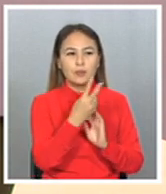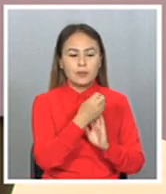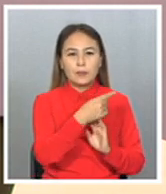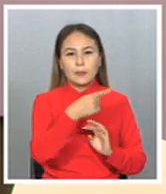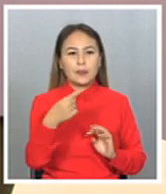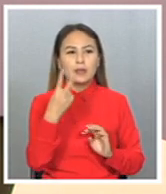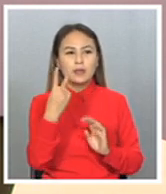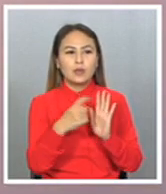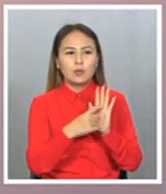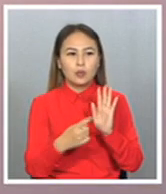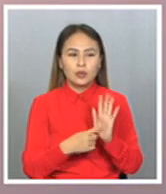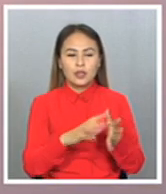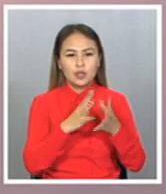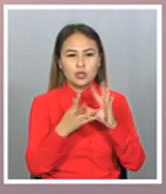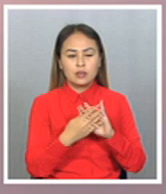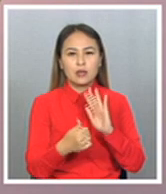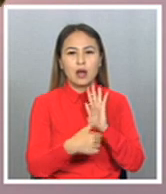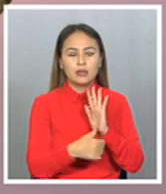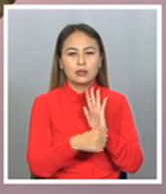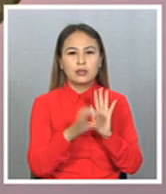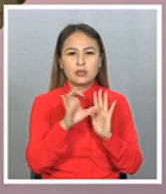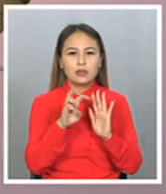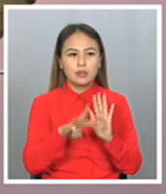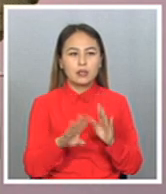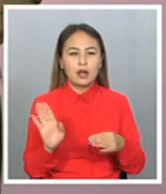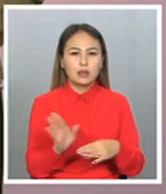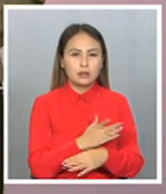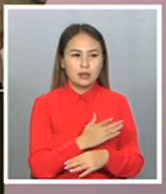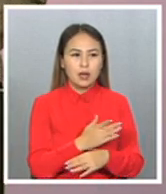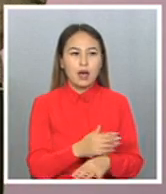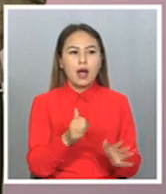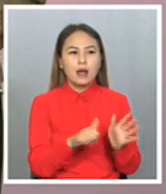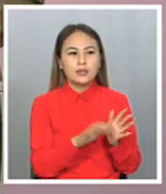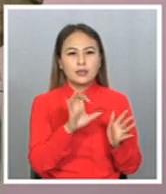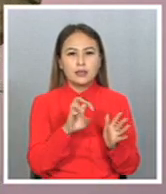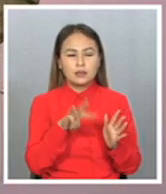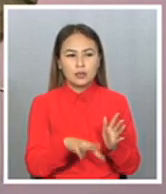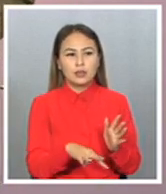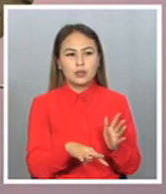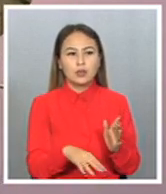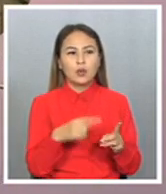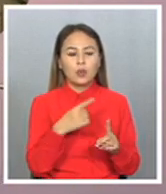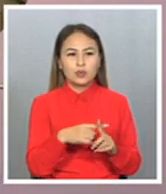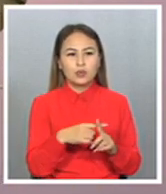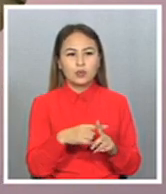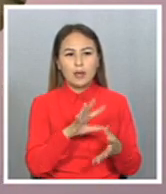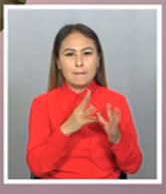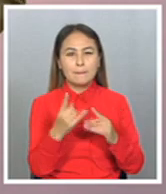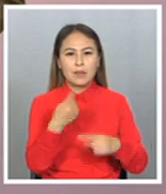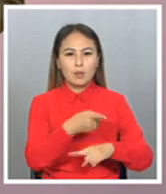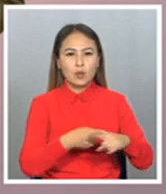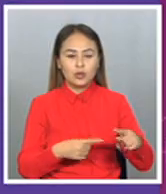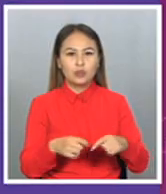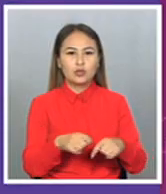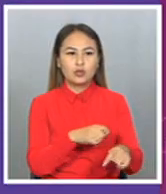2-ге бөлу нәтижесінде 6 сантиметрді алдық. 6 сантиметр келтектің бір бөлігінің